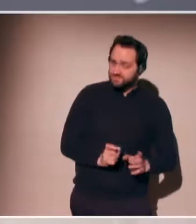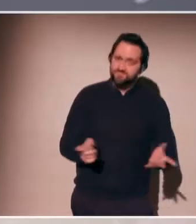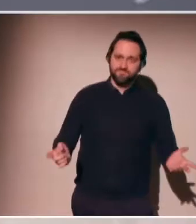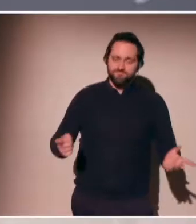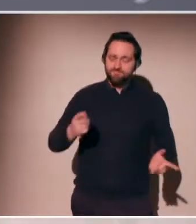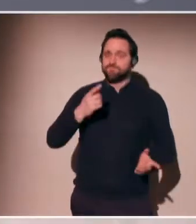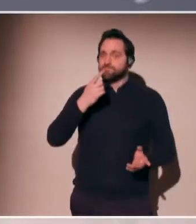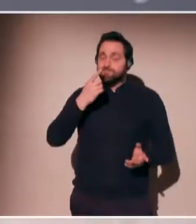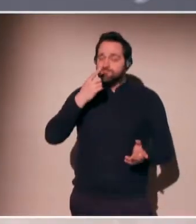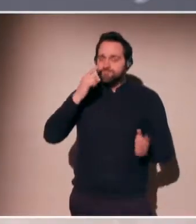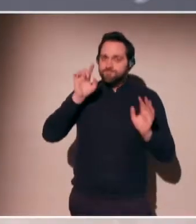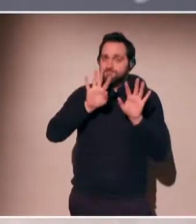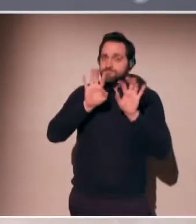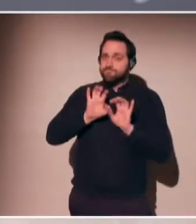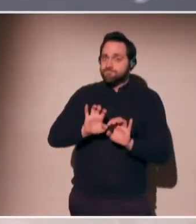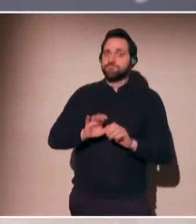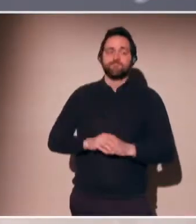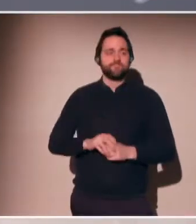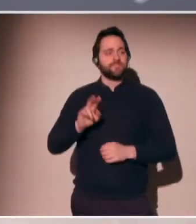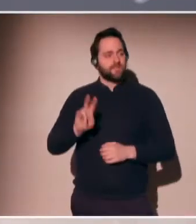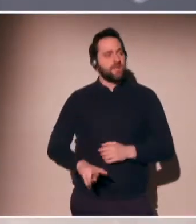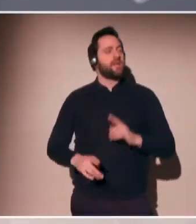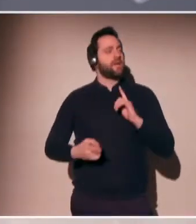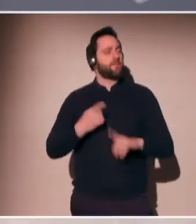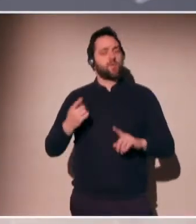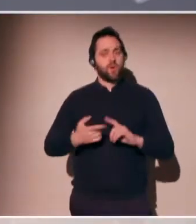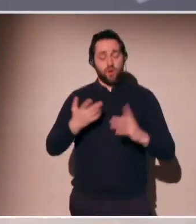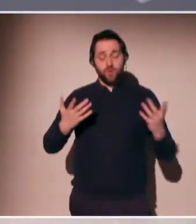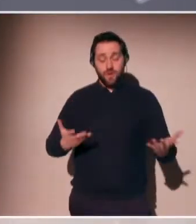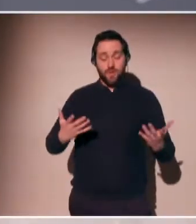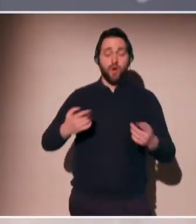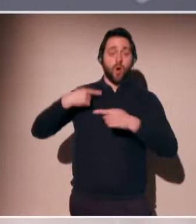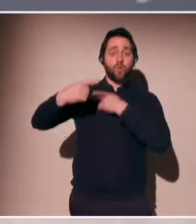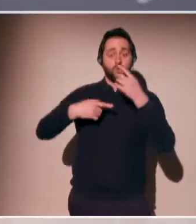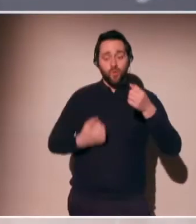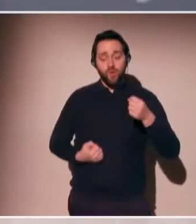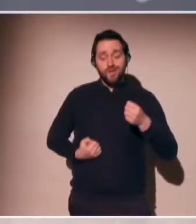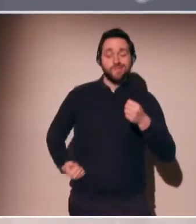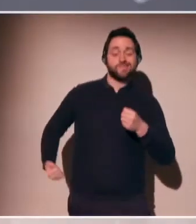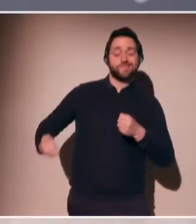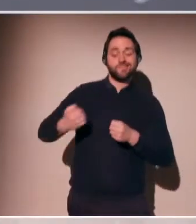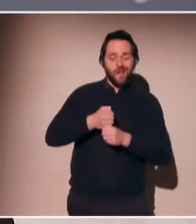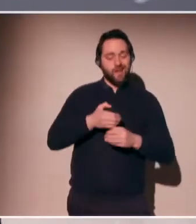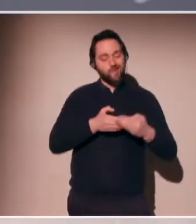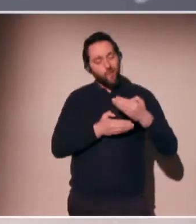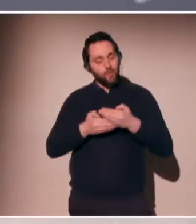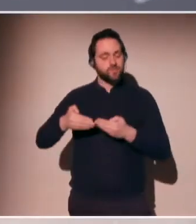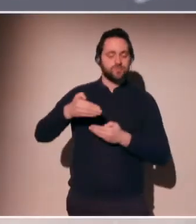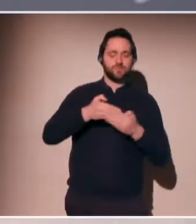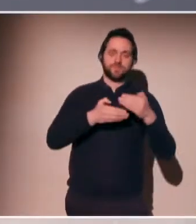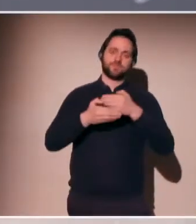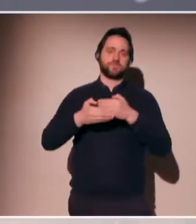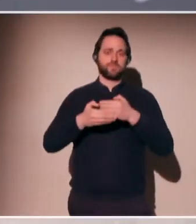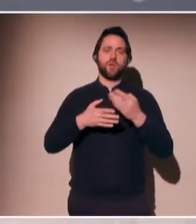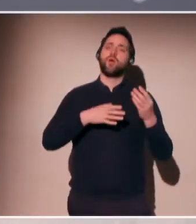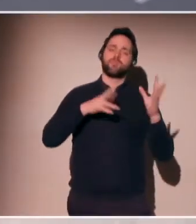comprenne que le monde numérique qu'on est en train de se construire, c'est à nous de le définir. Et pas penser qu'il va nous être imposé par